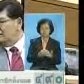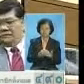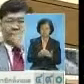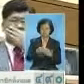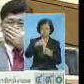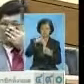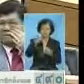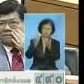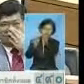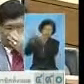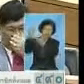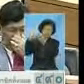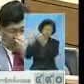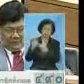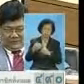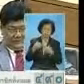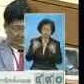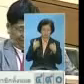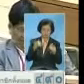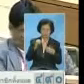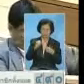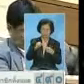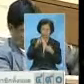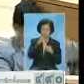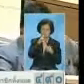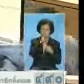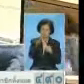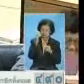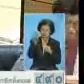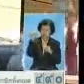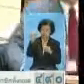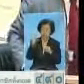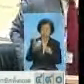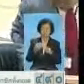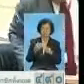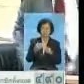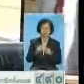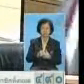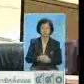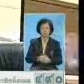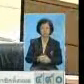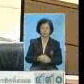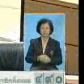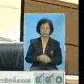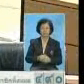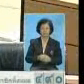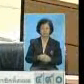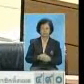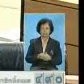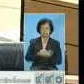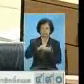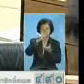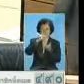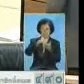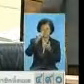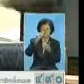ความถึงอดีตสักนิดหนึ่งคือเรามีความจำเป็นในการที่มองอดีตนะครับไม่งั้นเราจะไม่สามารถที่ก้าวต่อไปในอนาคตได้ศึกษาอดีตเพื่อที่ได้